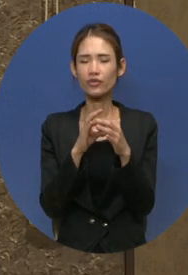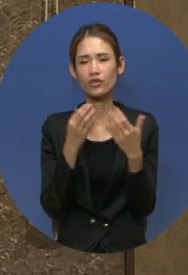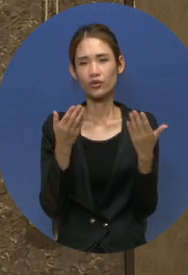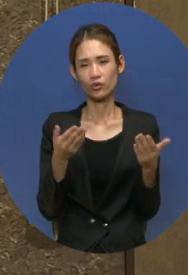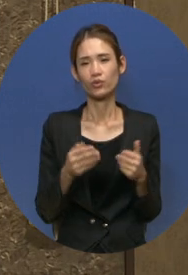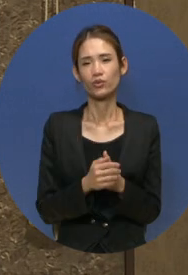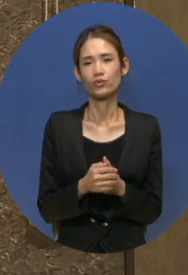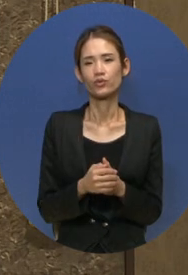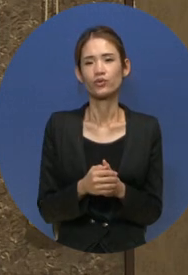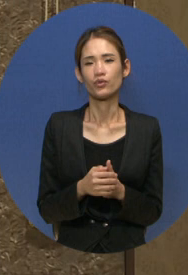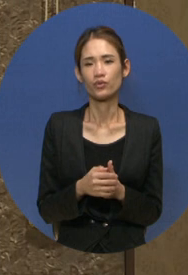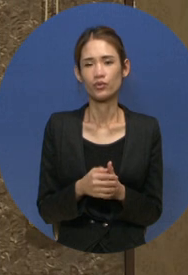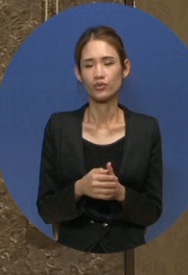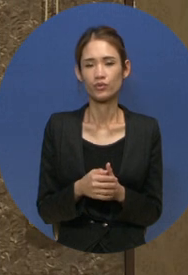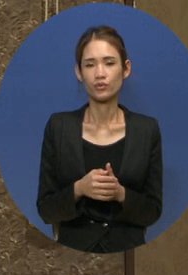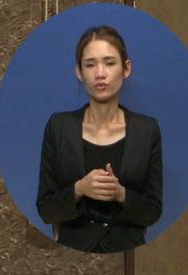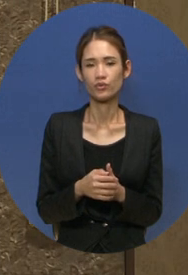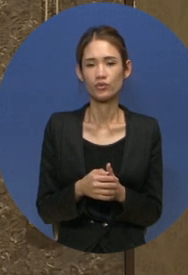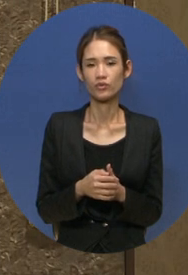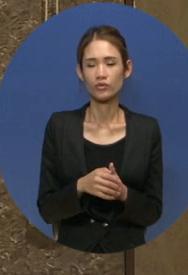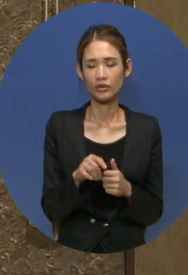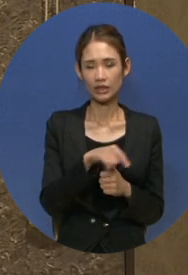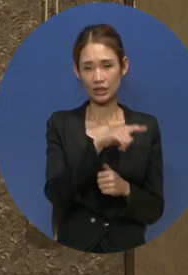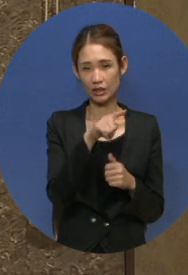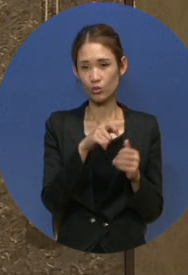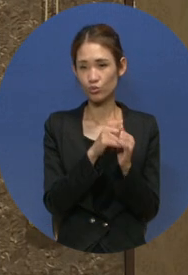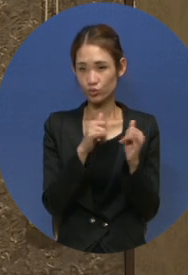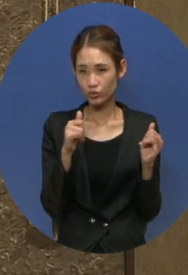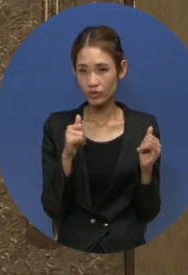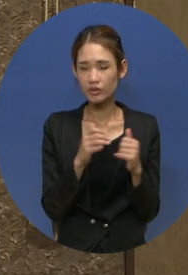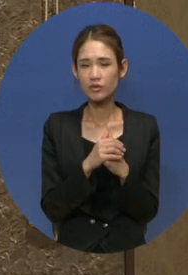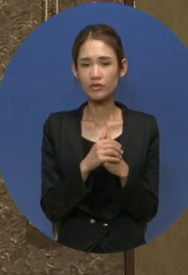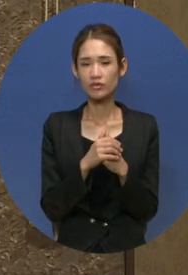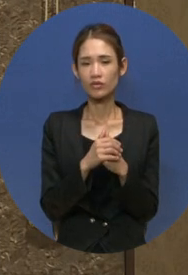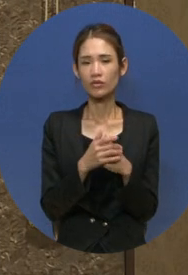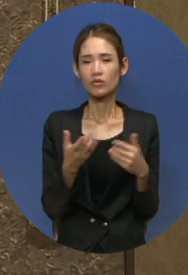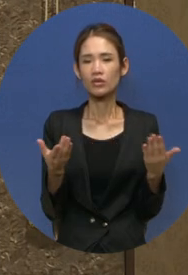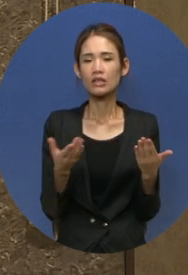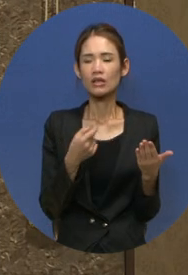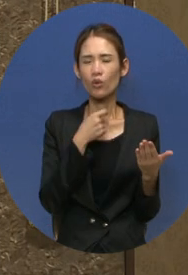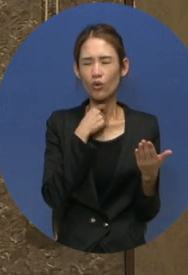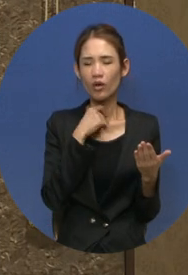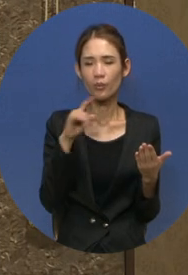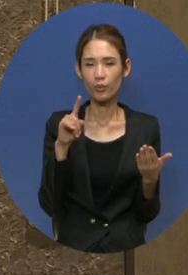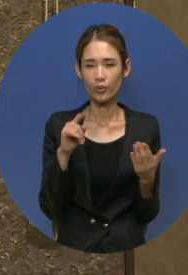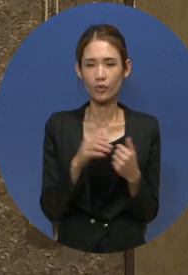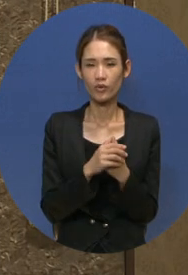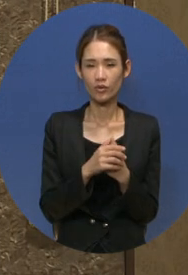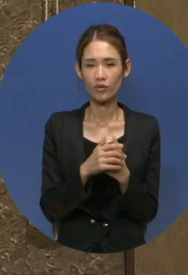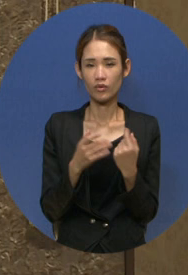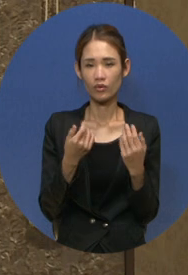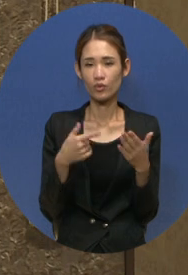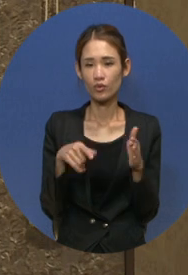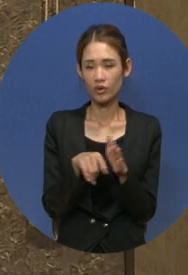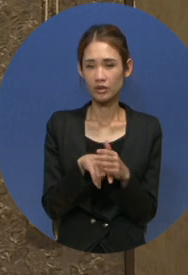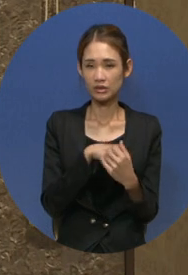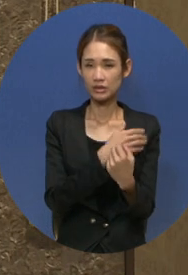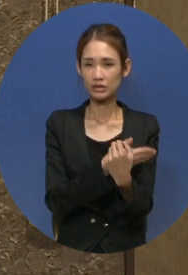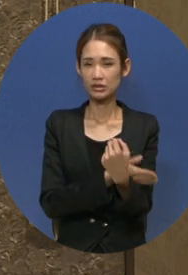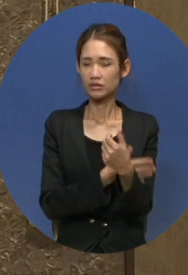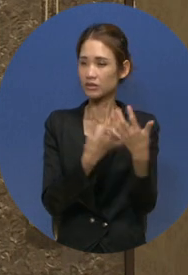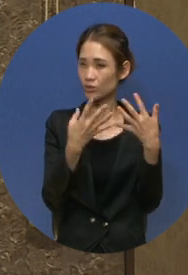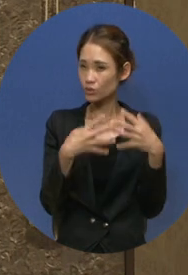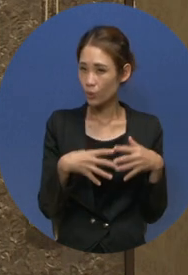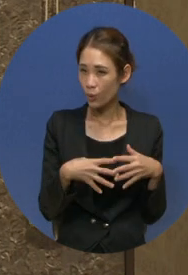거죠. 예, 그래서 이분들이 어떤 일을 하고 싶은지, 근데 그런 일을 하기 위해서